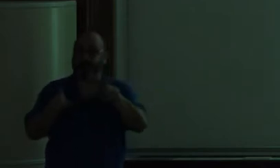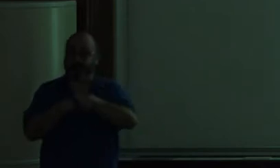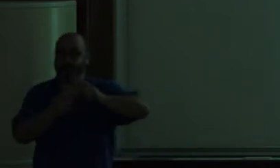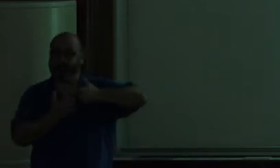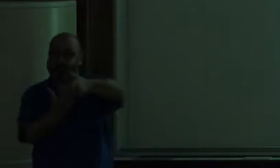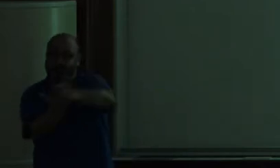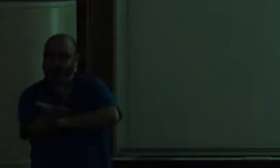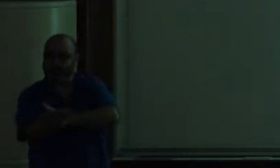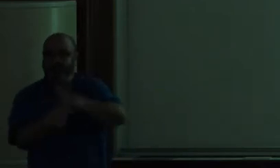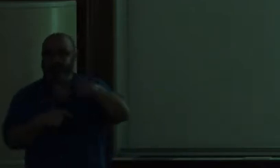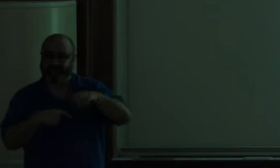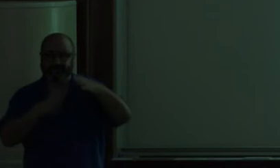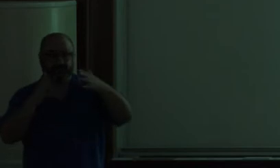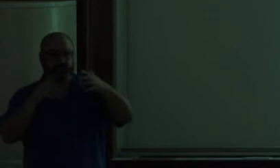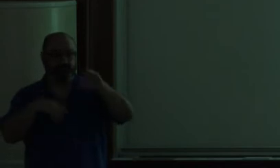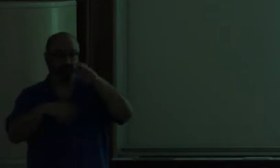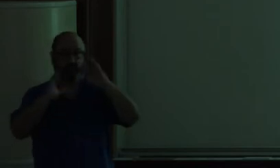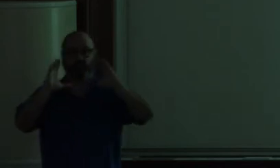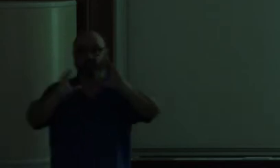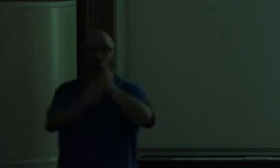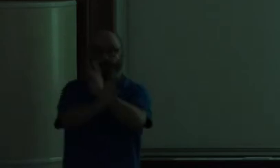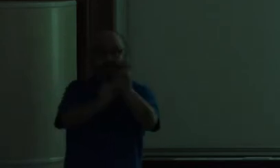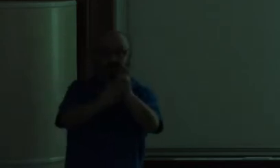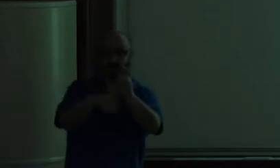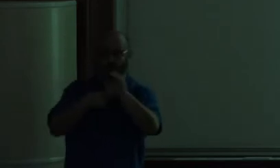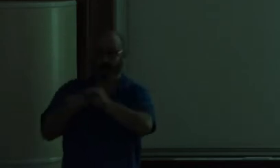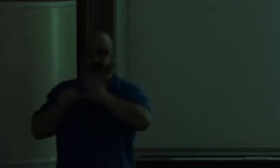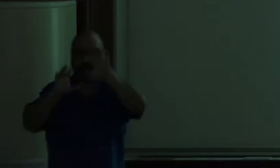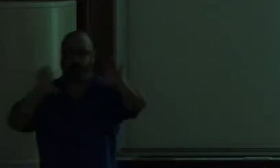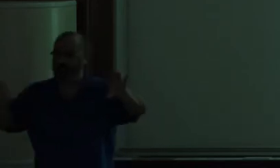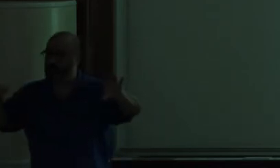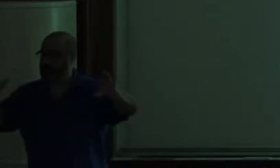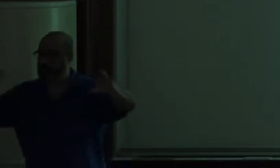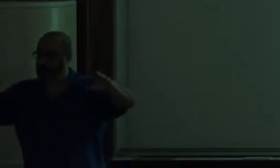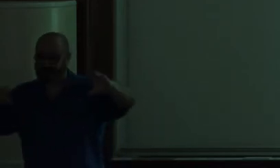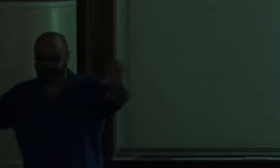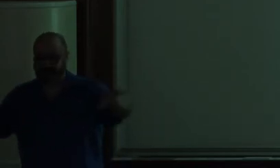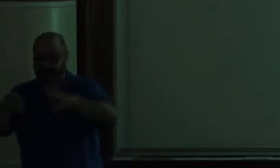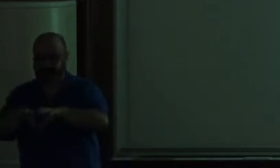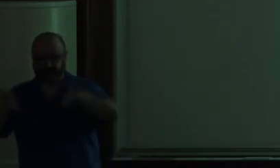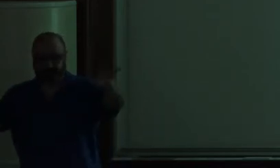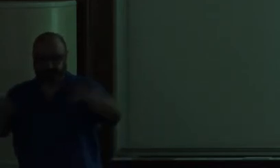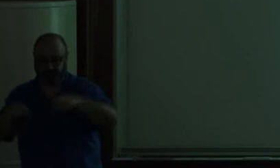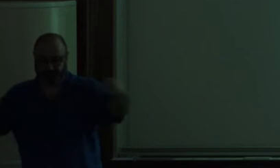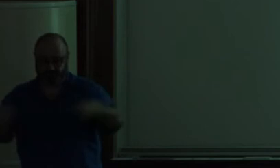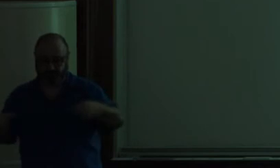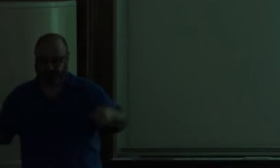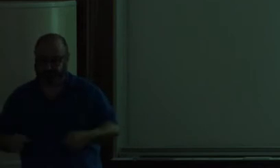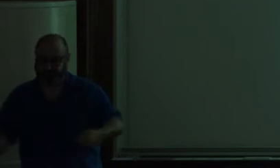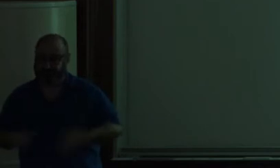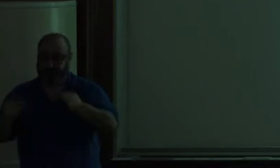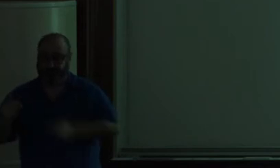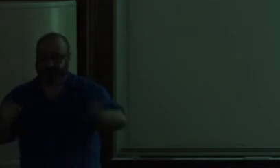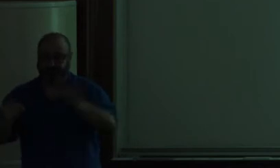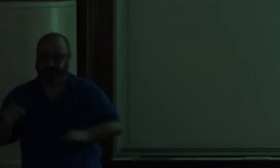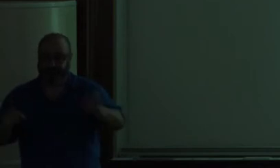que on a une collection et on prend un élément, on lui applique un process, on prend un élément, on lui applique un process. Vous avez remarqué, je me répète pas mal, mais bon,